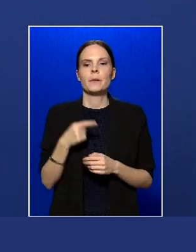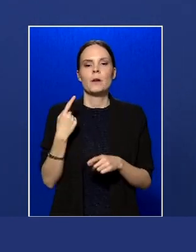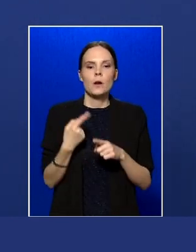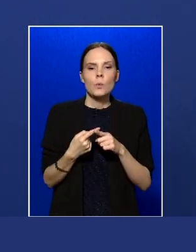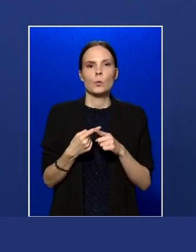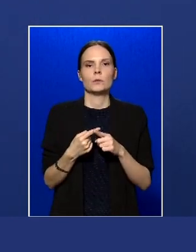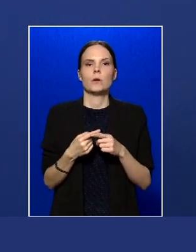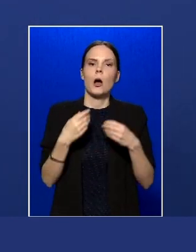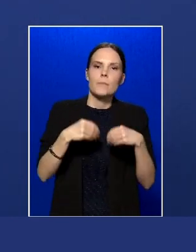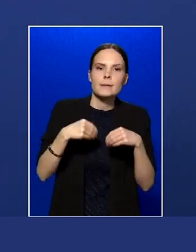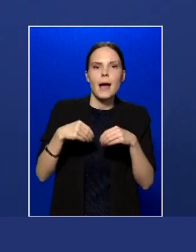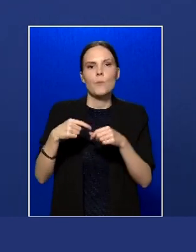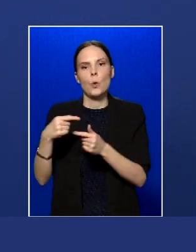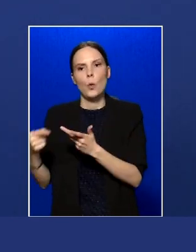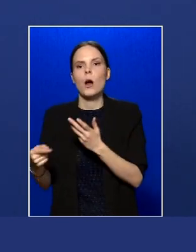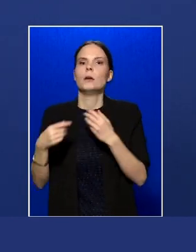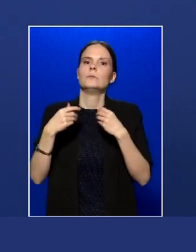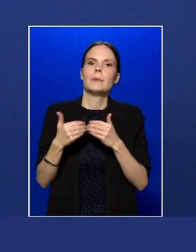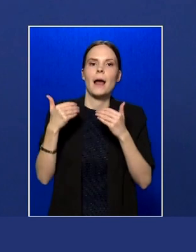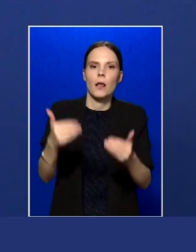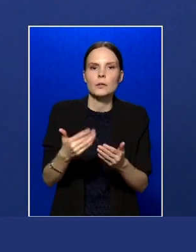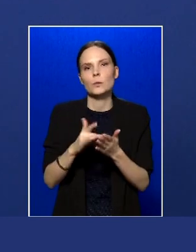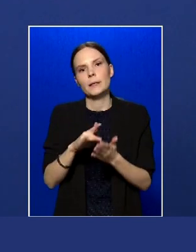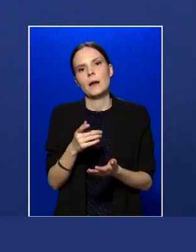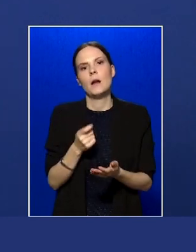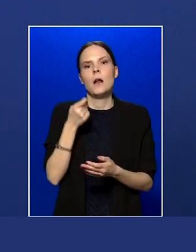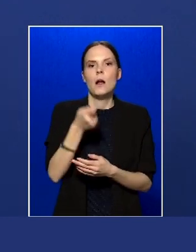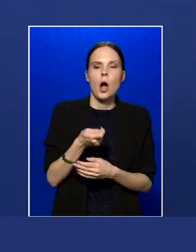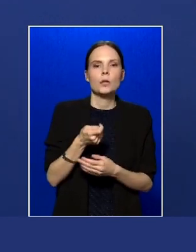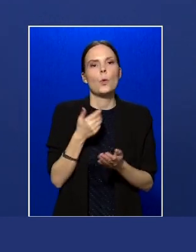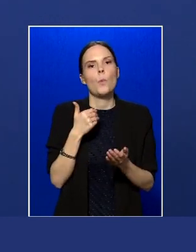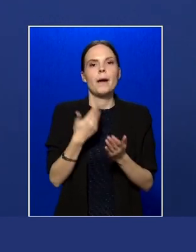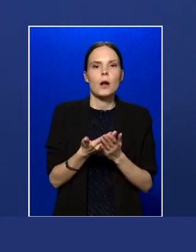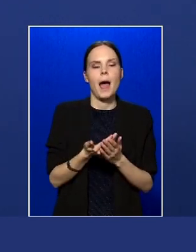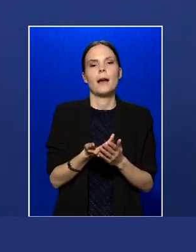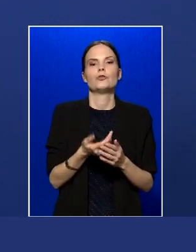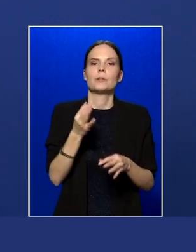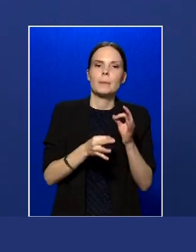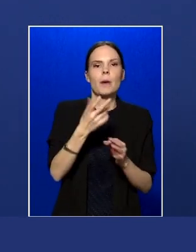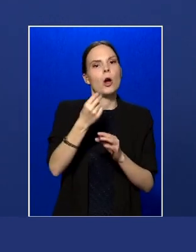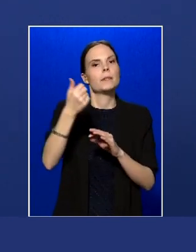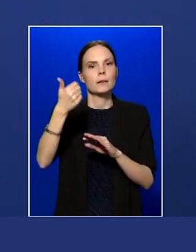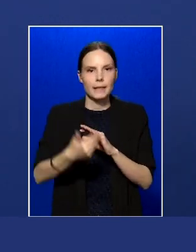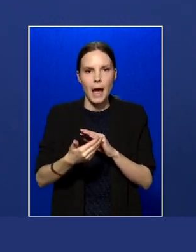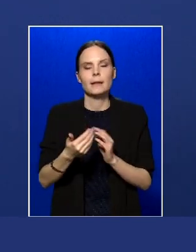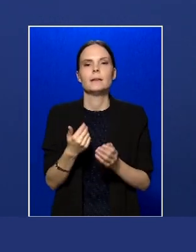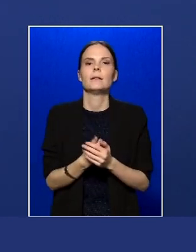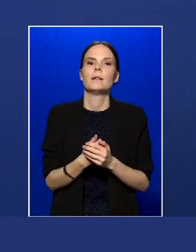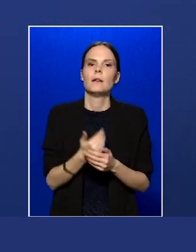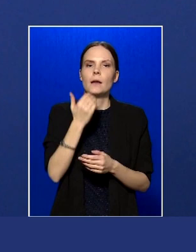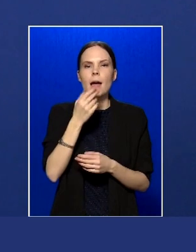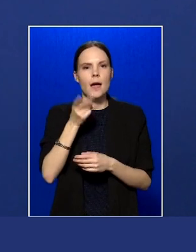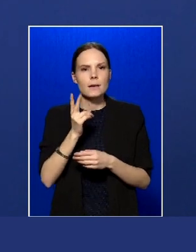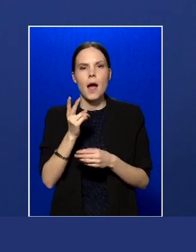Elhalasztjuk a beszámolókat, hozzákapcsolódó éves adóbelovásokat szeptember 30-áig, az EKR rendszerben biztosítékalanyi mentességet